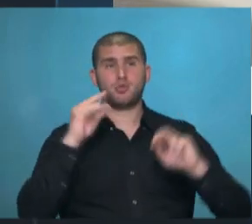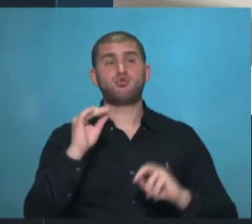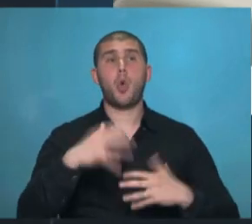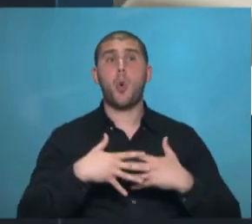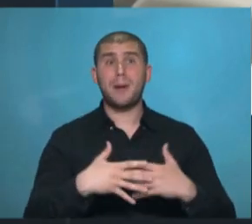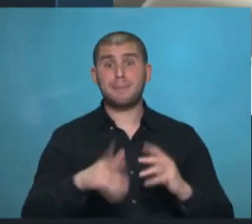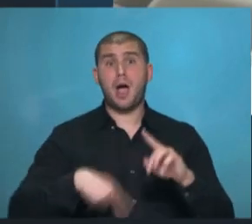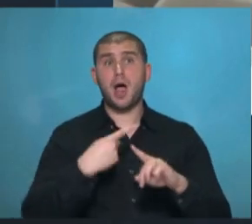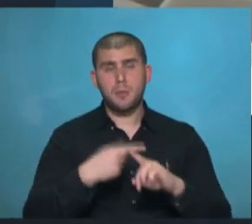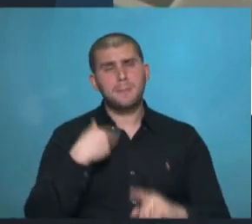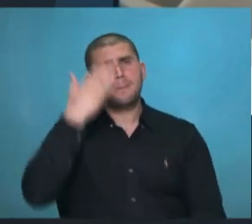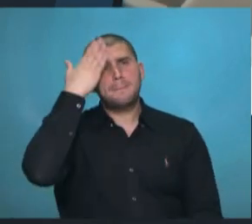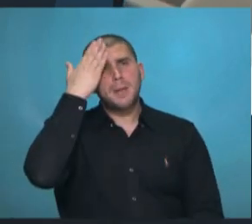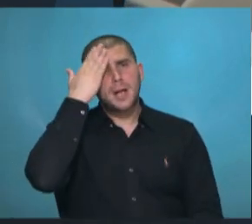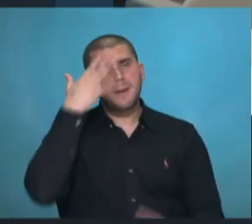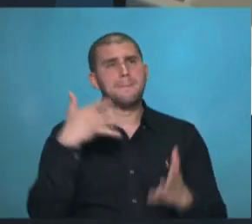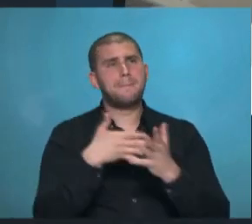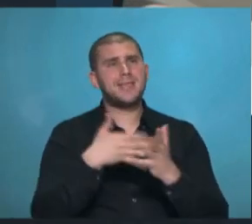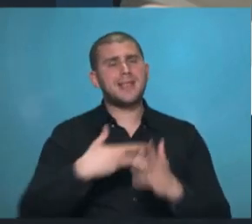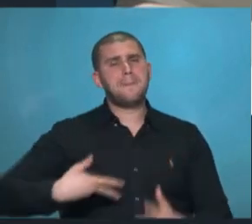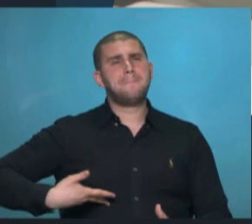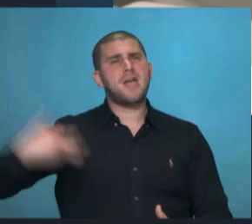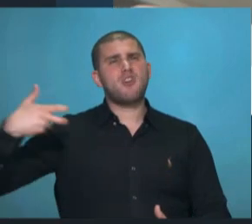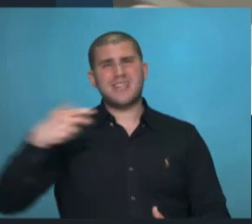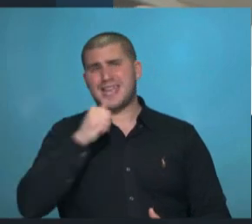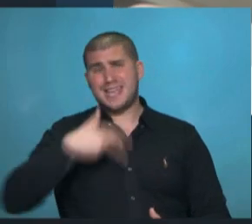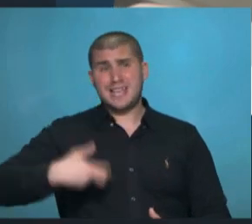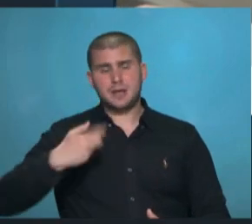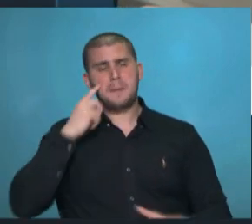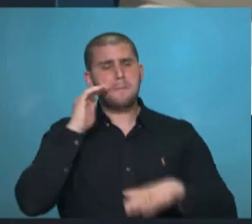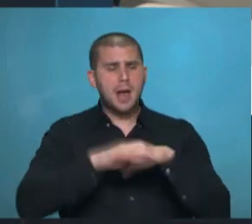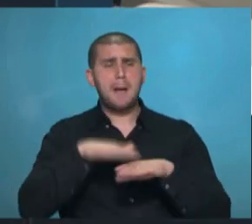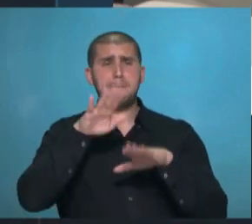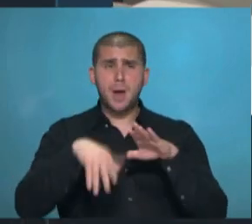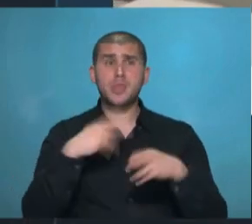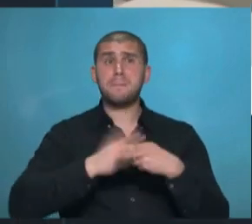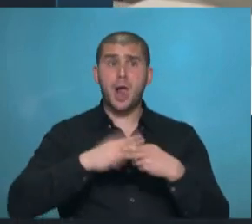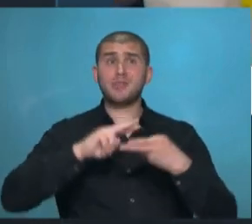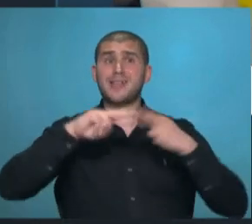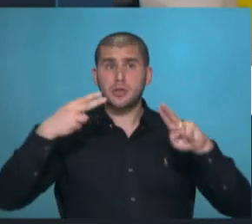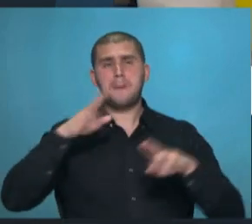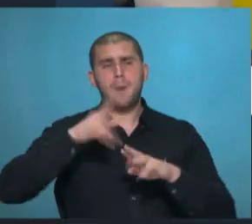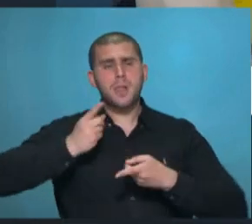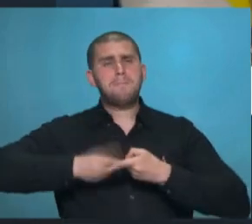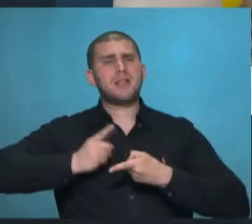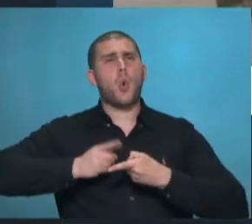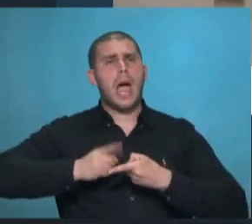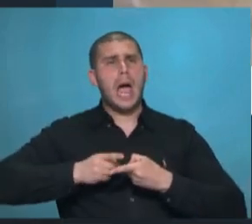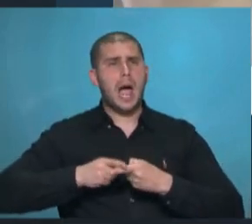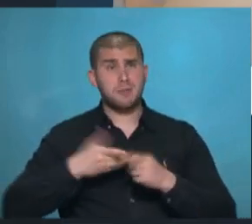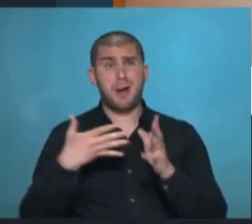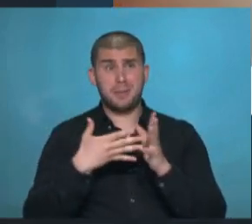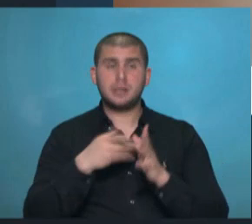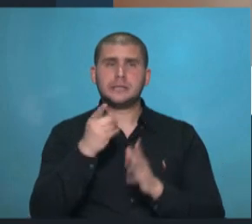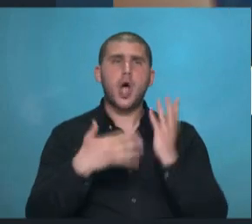היום, עד היום אנחנו מכירים את בדיקת מי השפיר שיודעת לגלות פחות מחלות גנטיות ופחות דיוק מהבדיקה הזאת, והיא